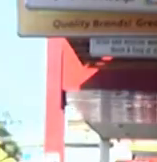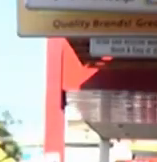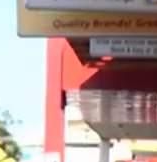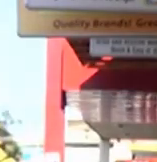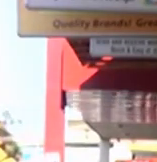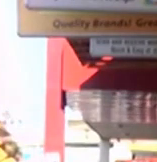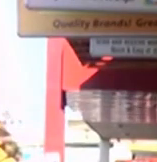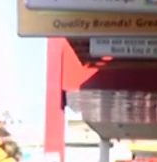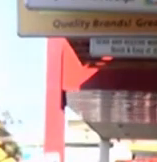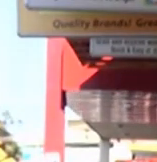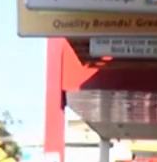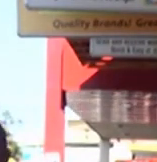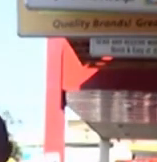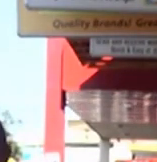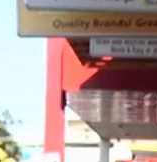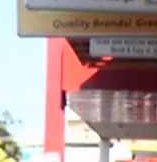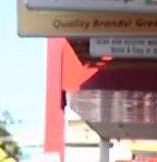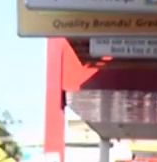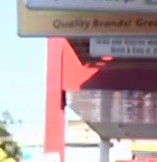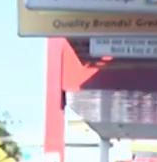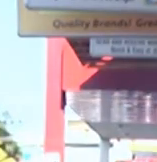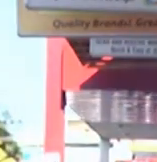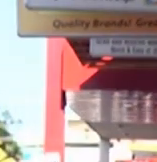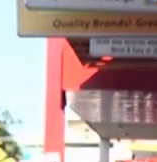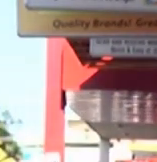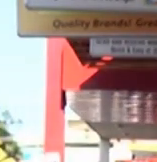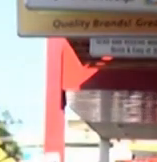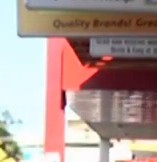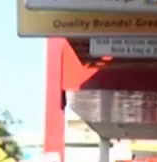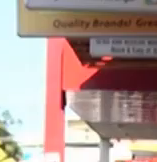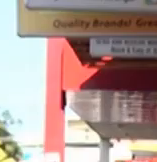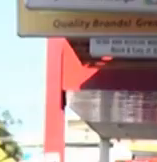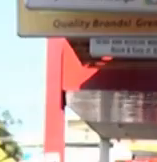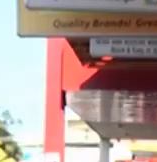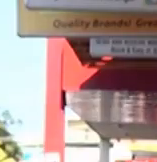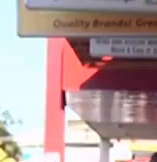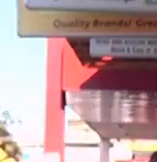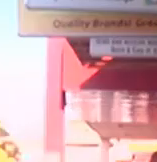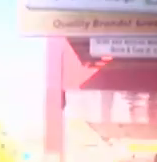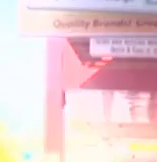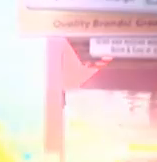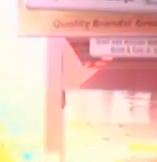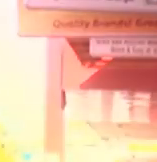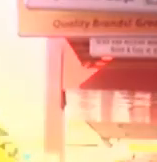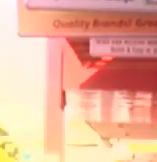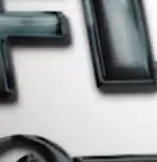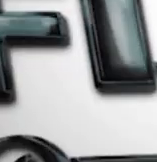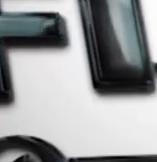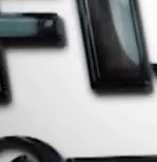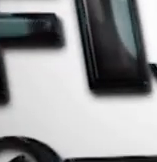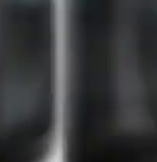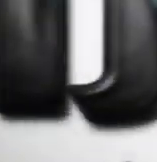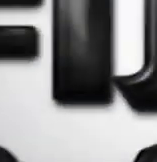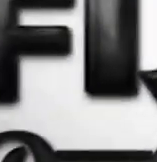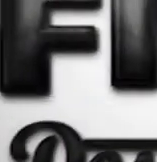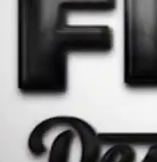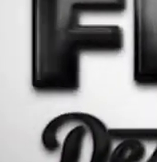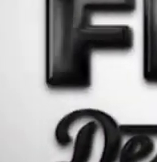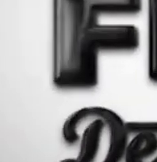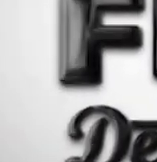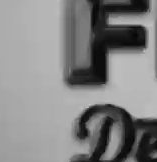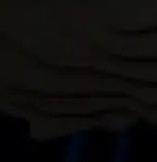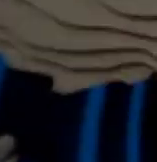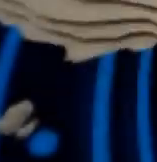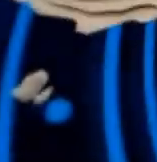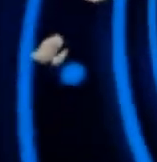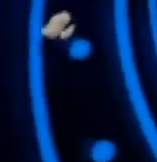भाई तो दिल्ली में रहता हूँ और रेडियो फीजी बहुत रेडियो फीजी रोज सुनता हूँ. रेडियो फीजी 2 देश